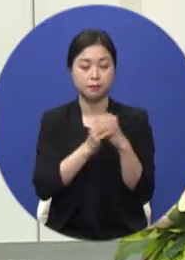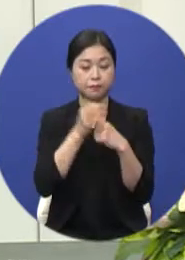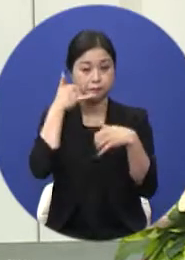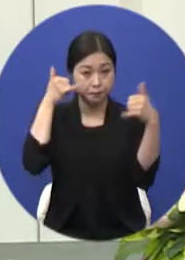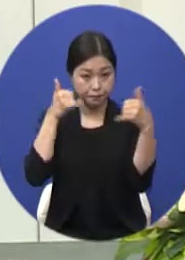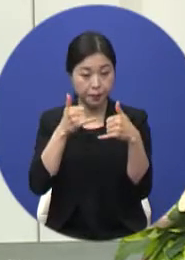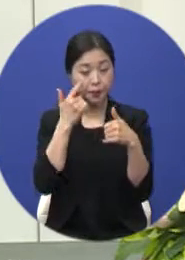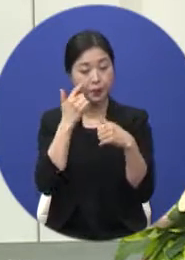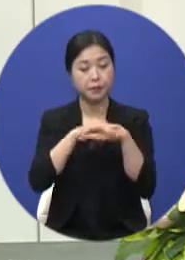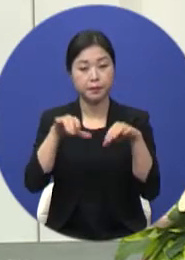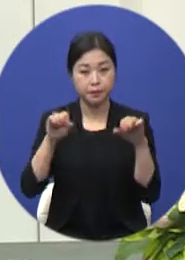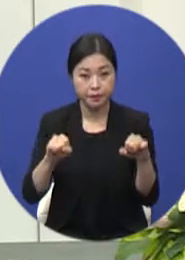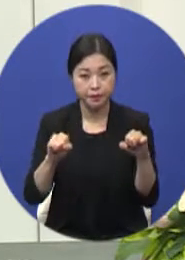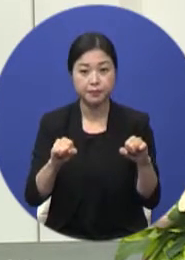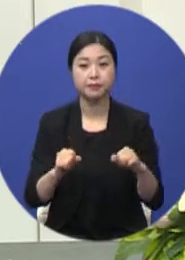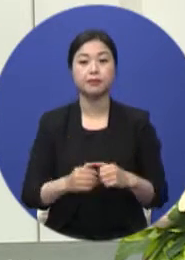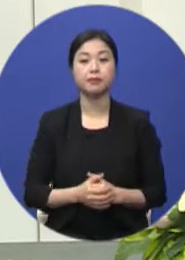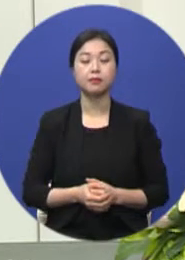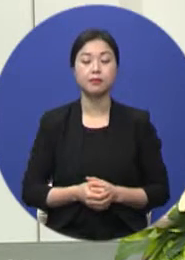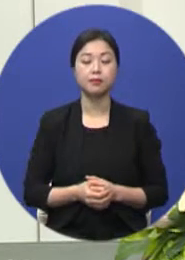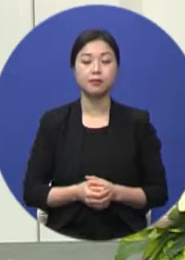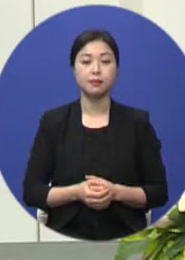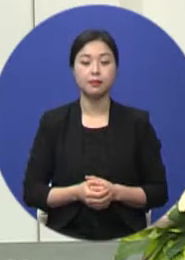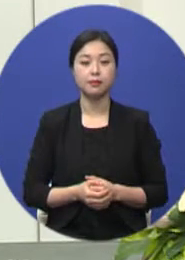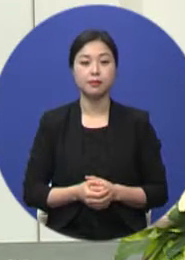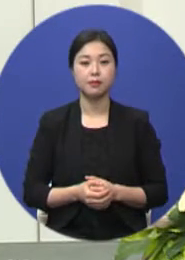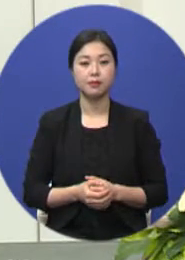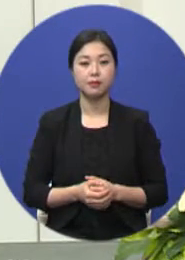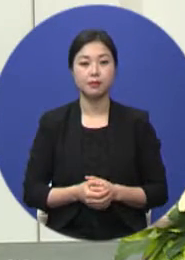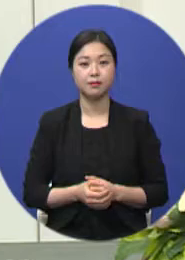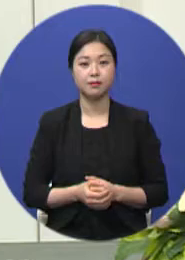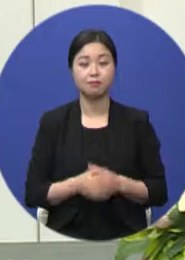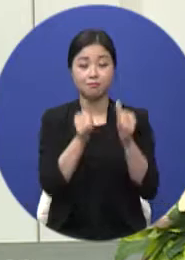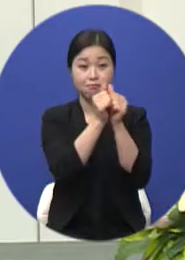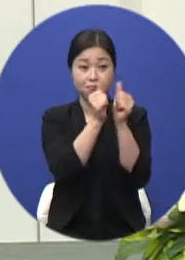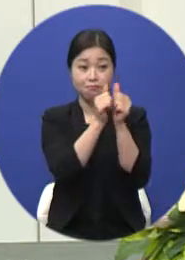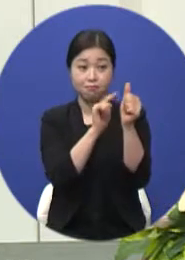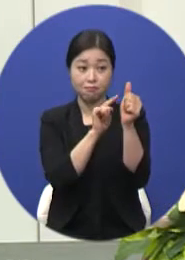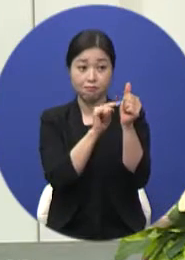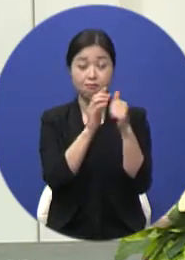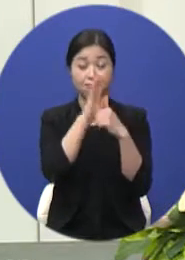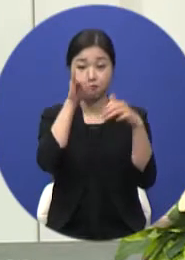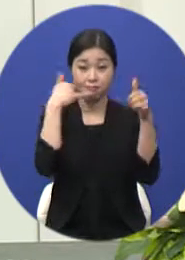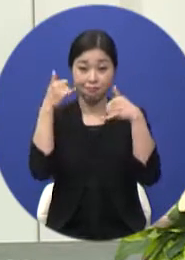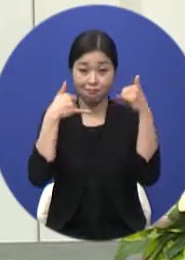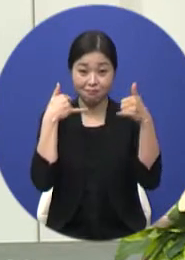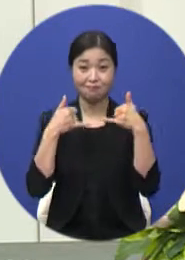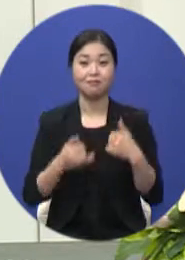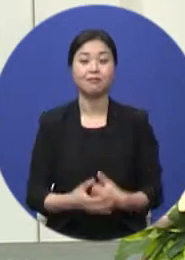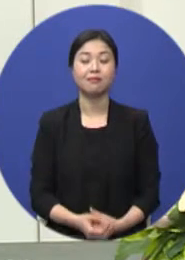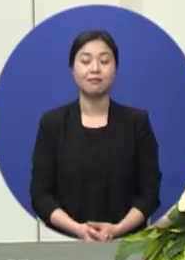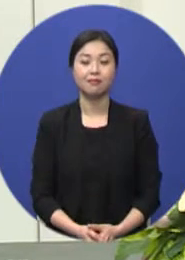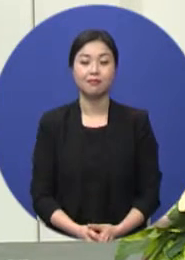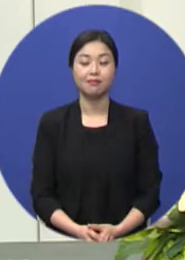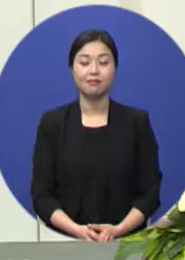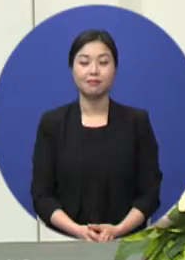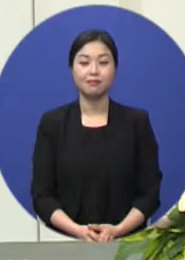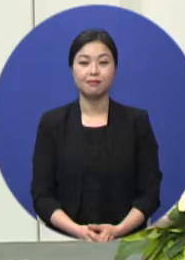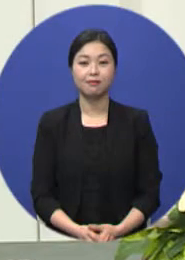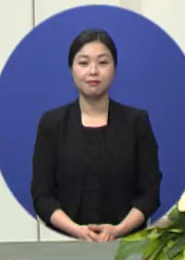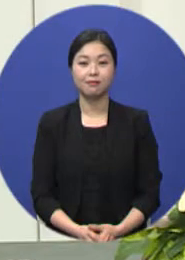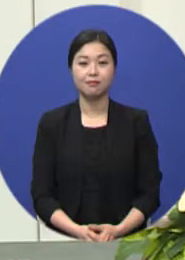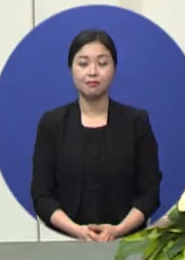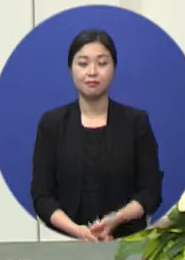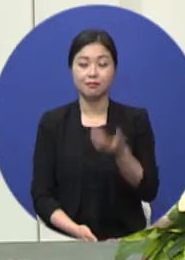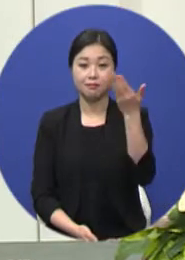안녕하세요. 예, 안녕하세요. 와, 오늘 남성분들이 뭐 그냥 과감하게 전화를 많이 주시네.